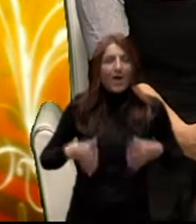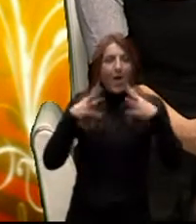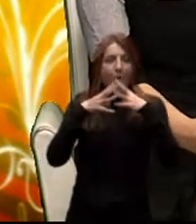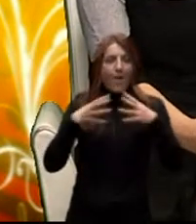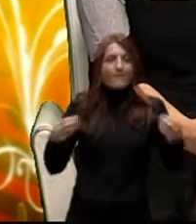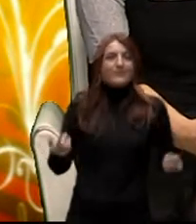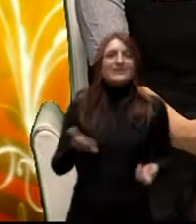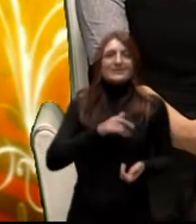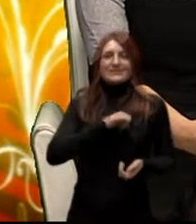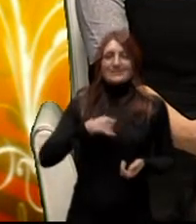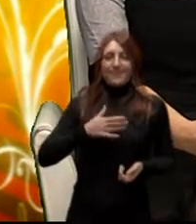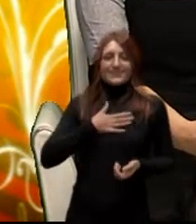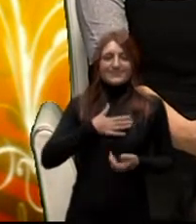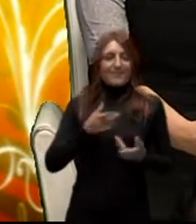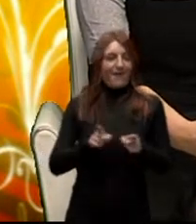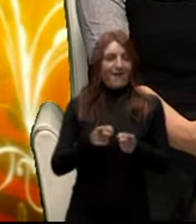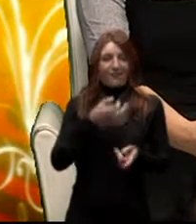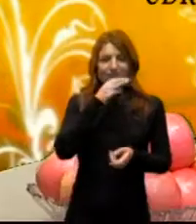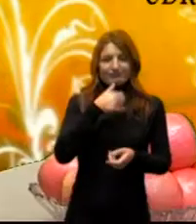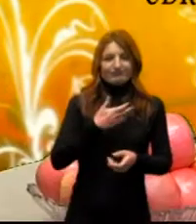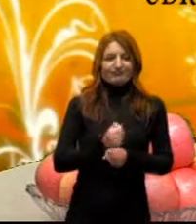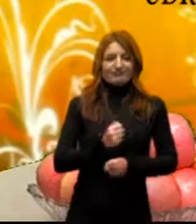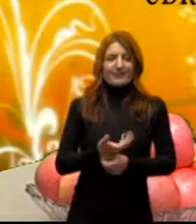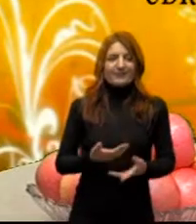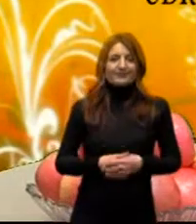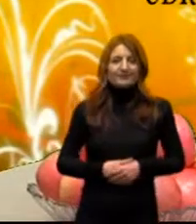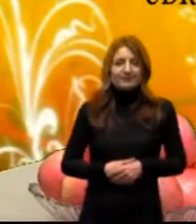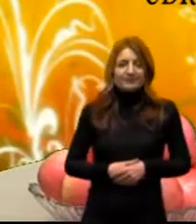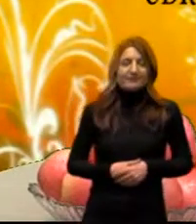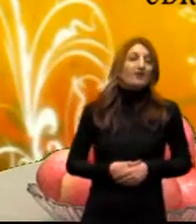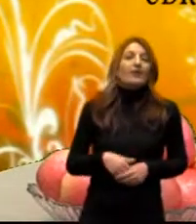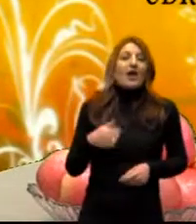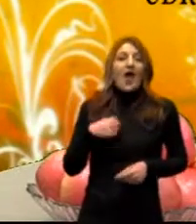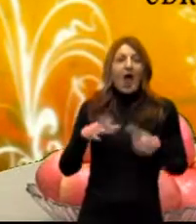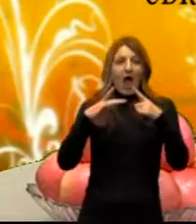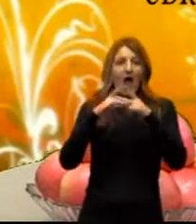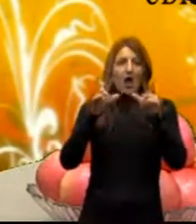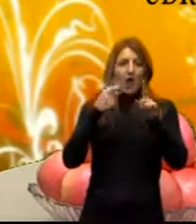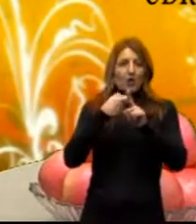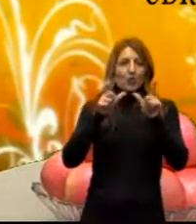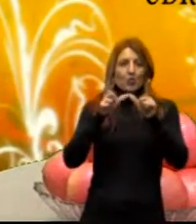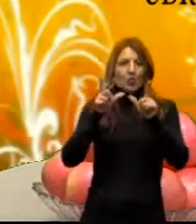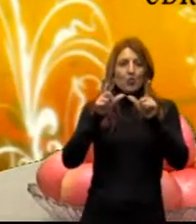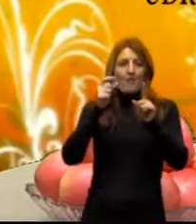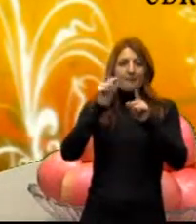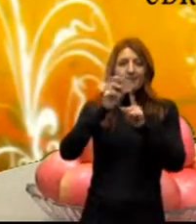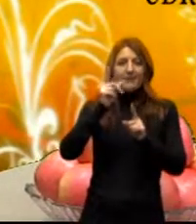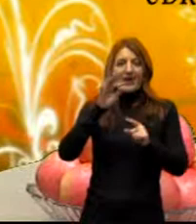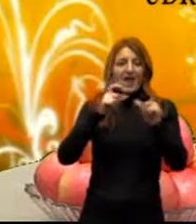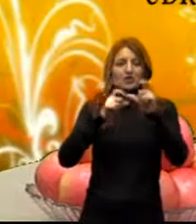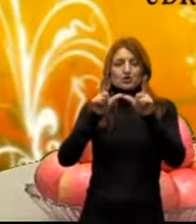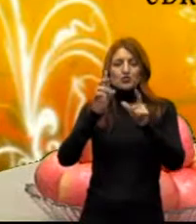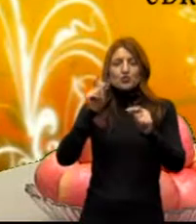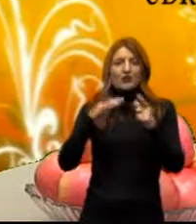sebi ugoditi. I tako, ali eto, ja sam inače akupresurom se bavim, nisam akupunktura. Evo recimo,